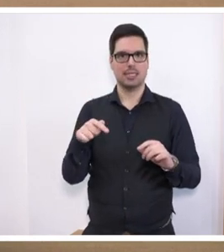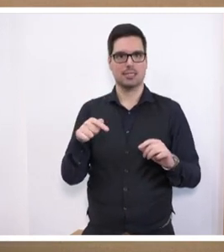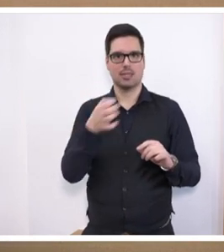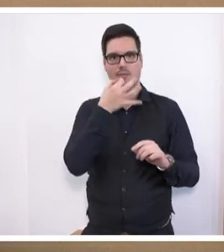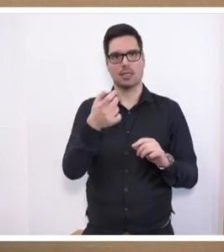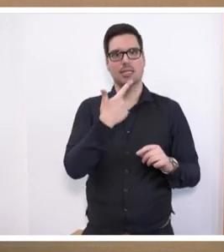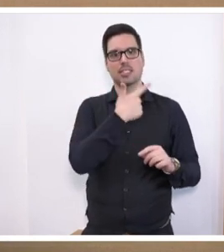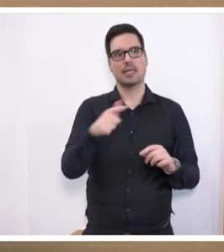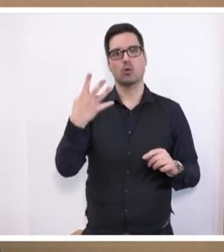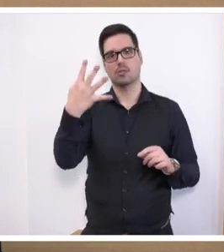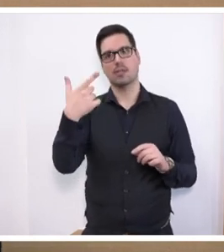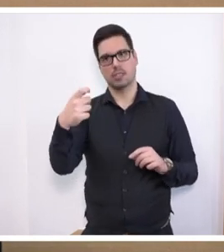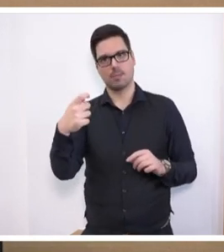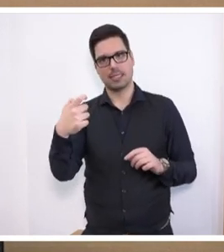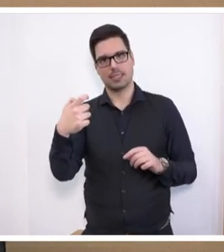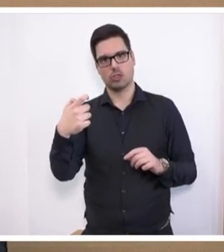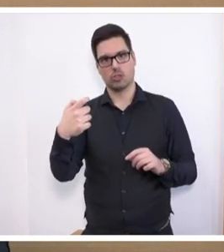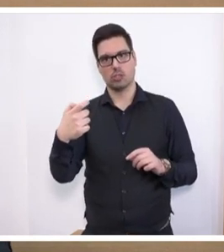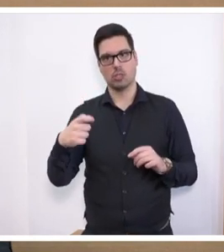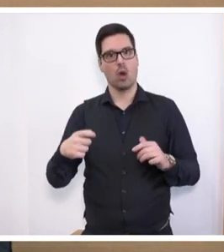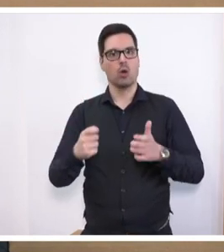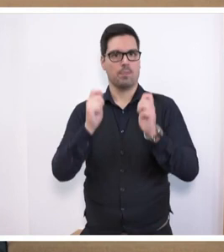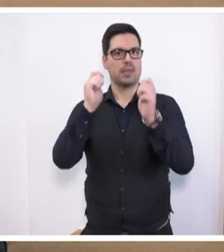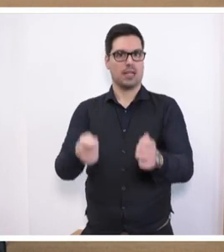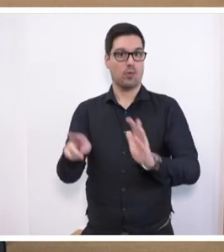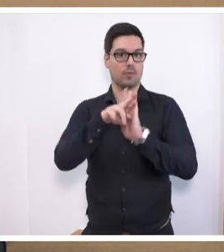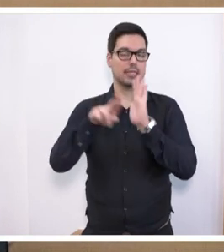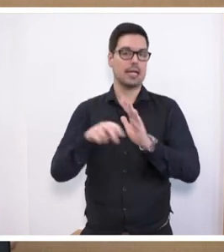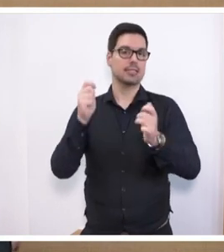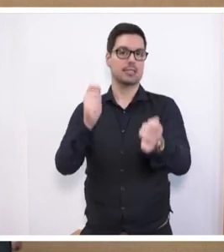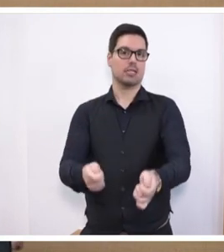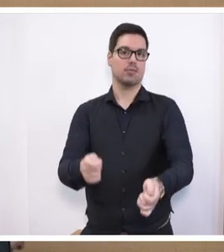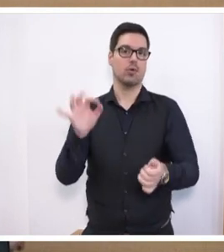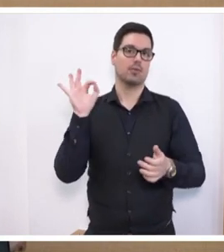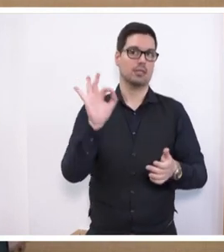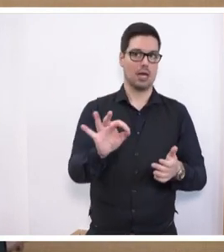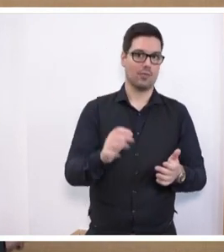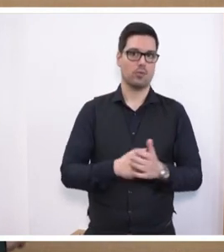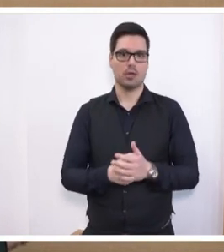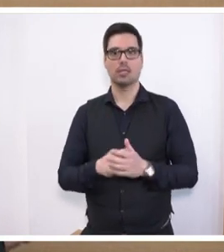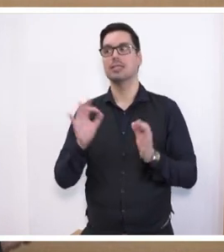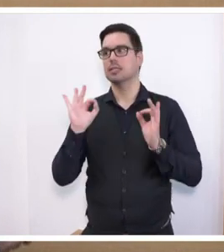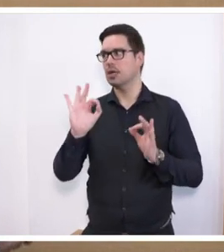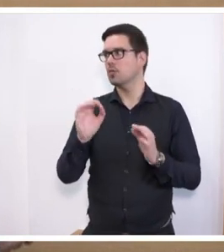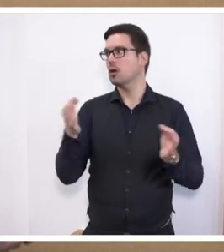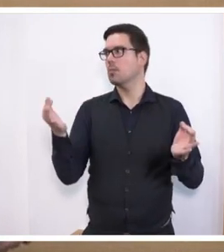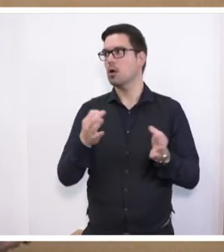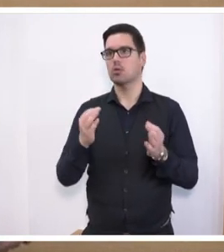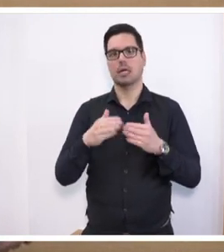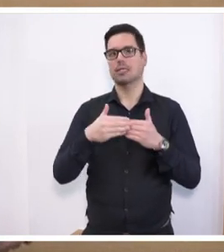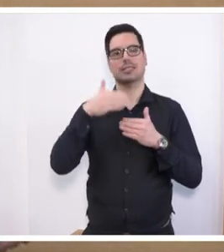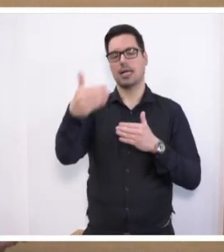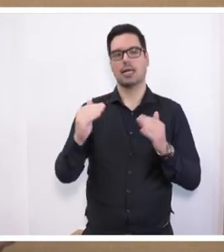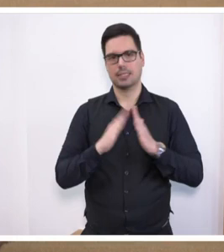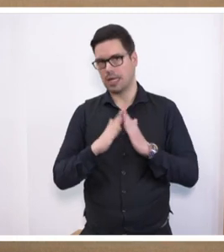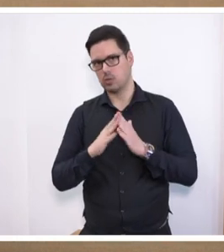Jahr 2024 einen Gesetzesentwurf vorlegen können. Dafür brauchen wir aber dann keinen